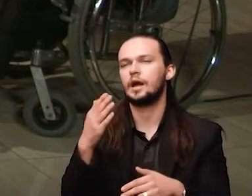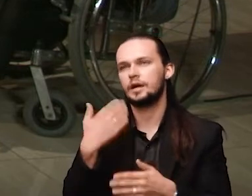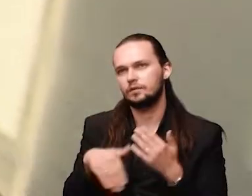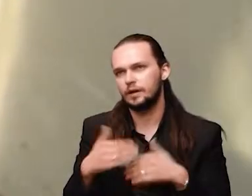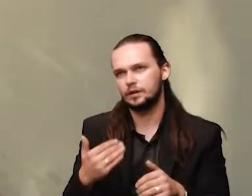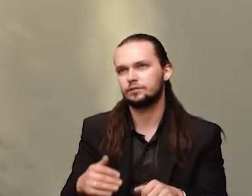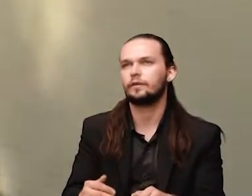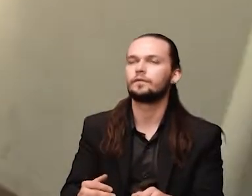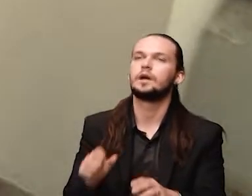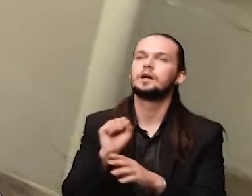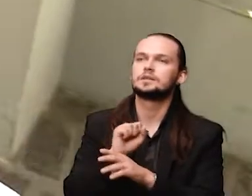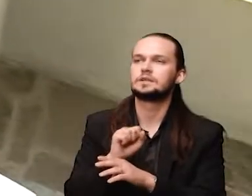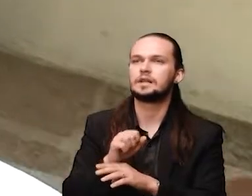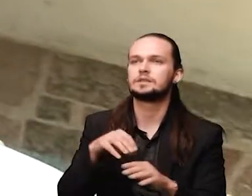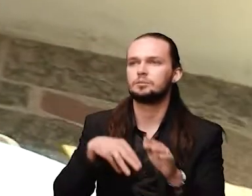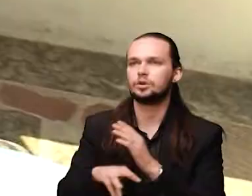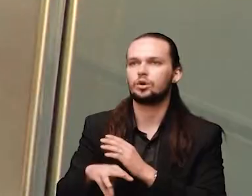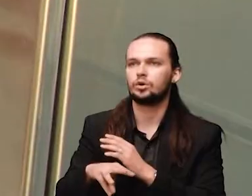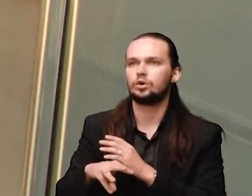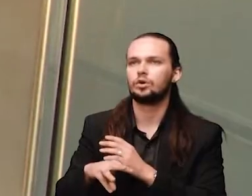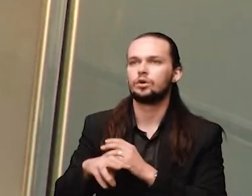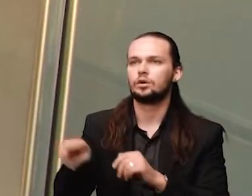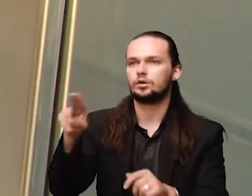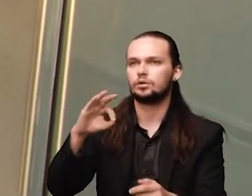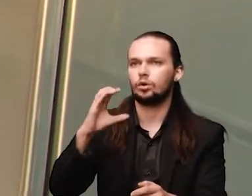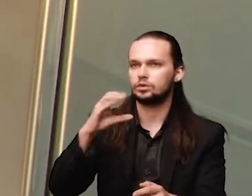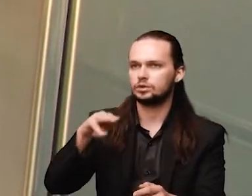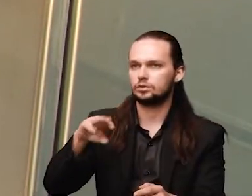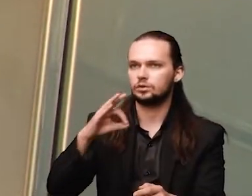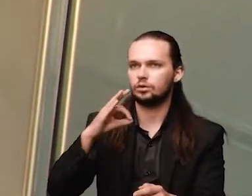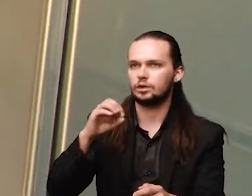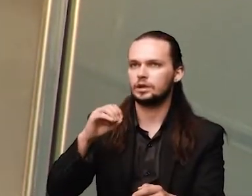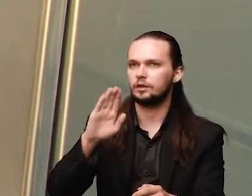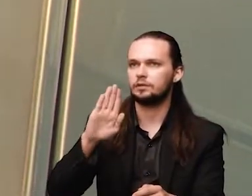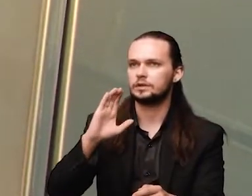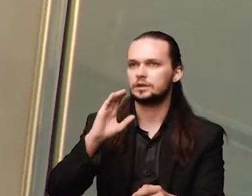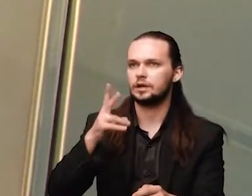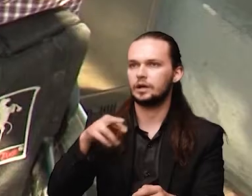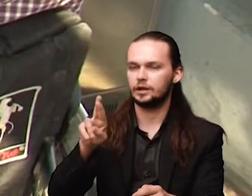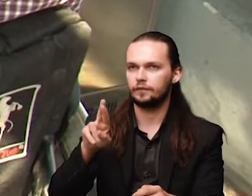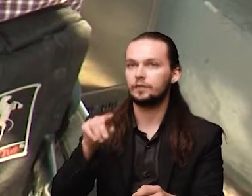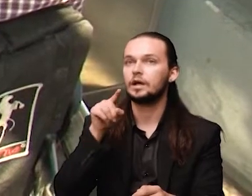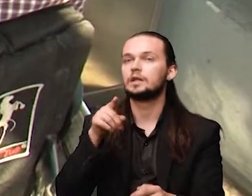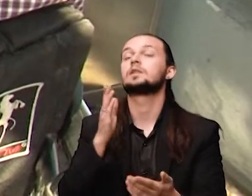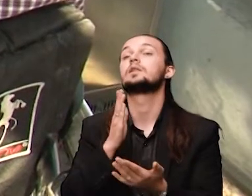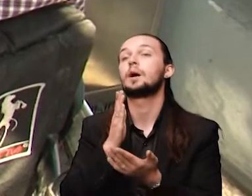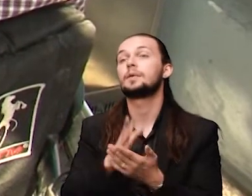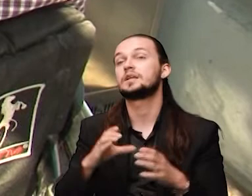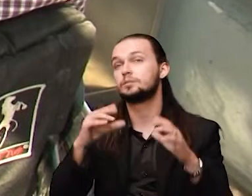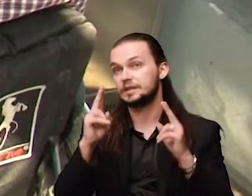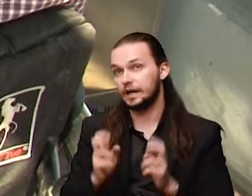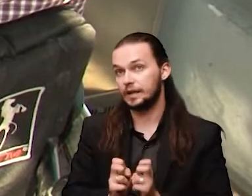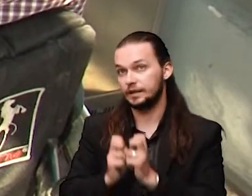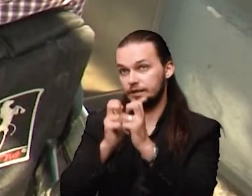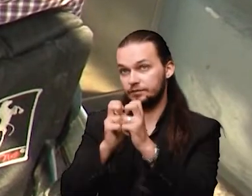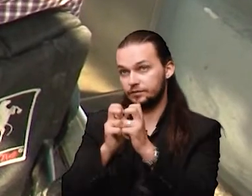населения. На станции метро «Достоевская» для спуска людей, передвигающихся на инвалидных колясках, оборудован специальный лифт.